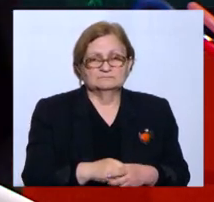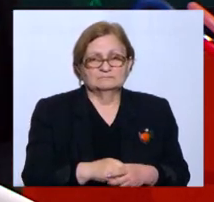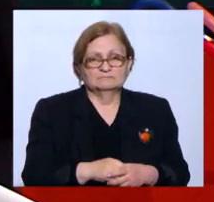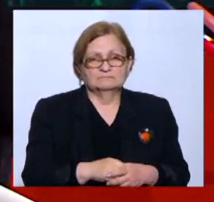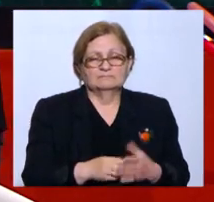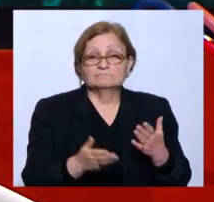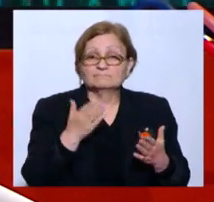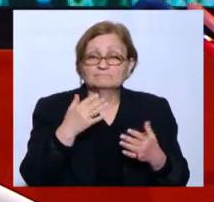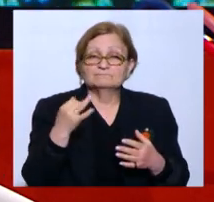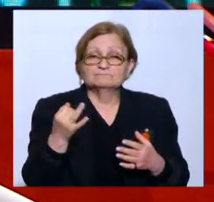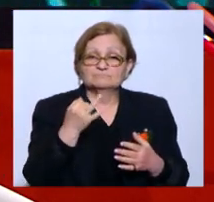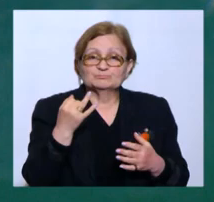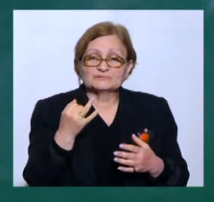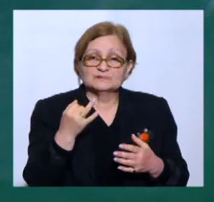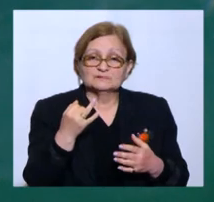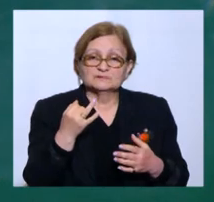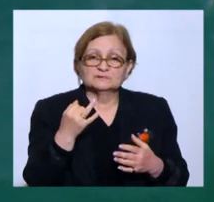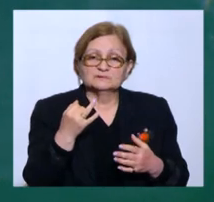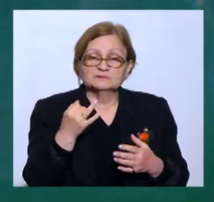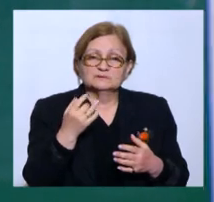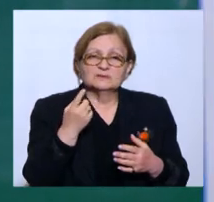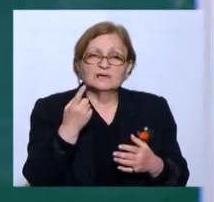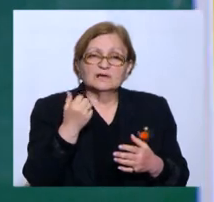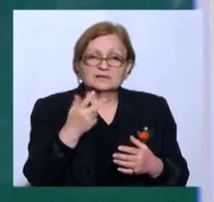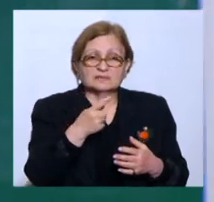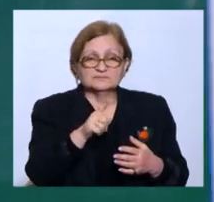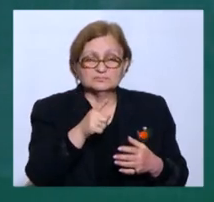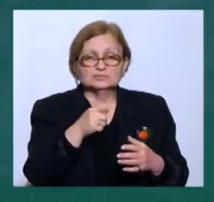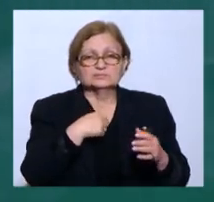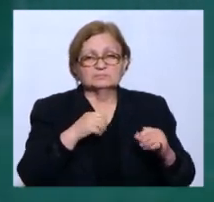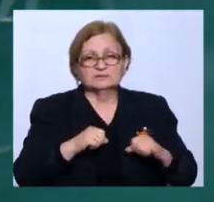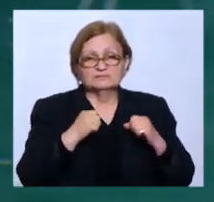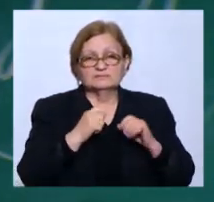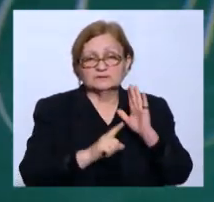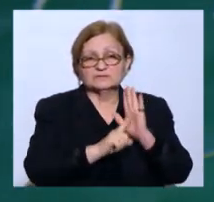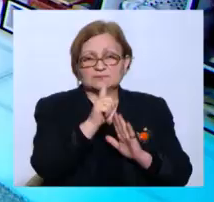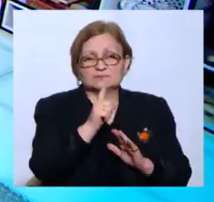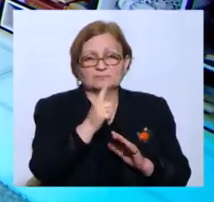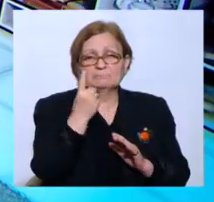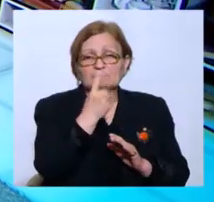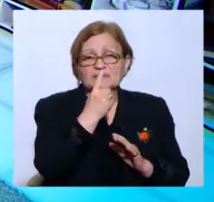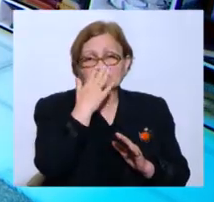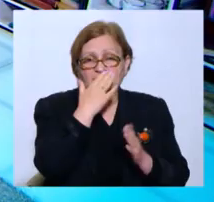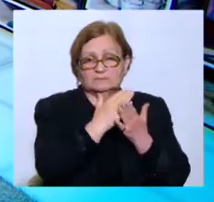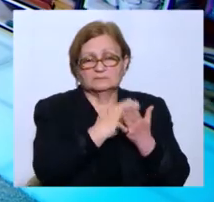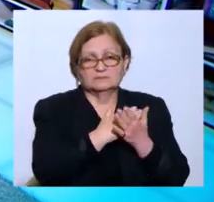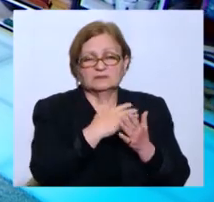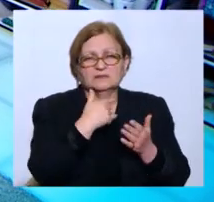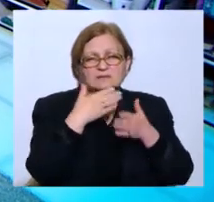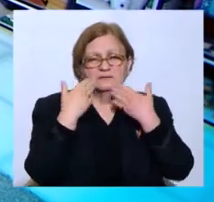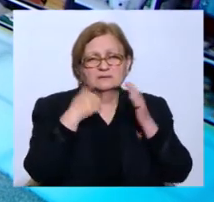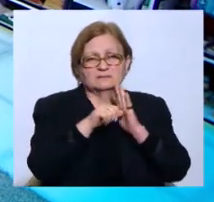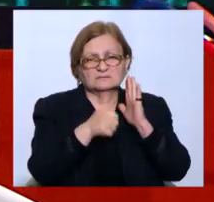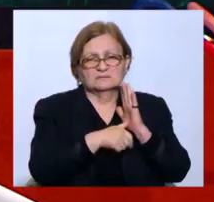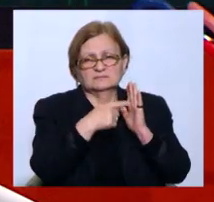და თუ გვაინტერესებს რამდენი იქნება, რამდენი წუთს ვივარჯიშებდი პირველ გაკვეთილზე, შეგვიძლია ძალიან მარტივად გამოვიანგარიშოთ რომ 16-ს